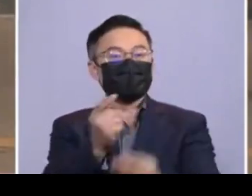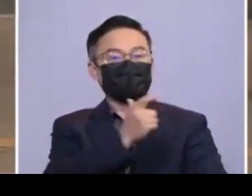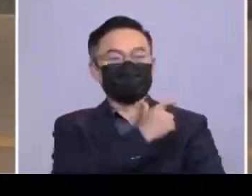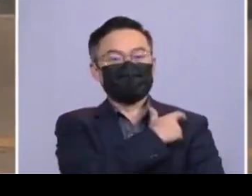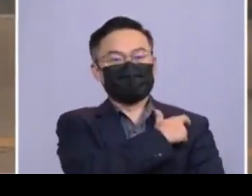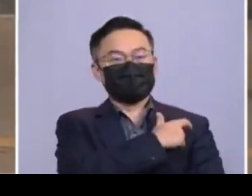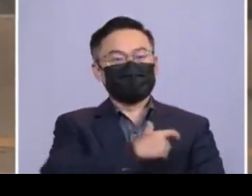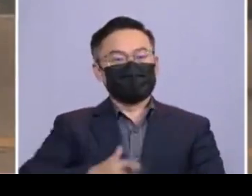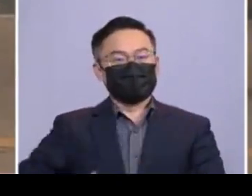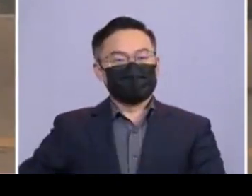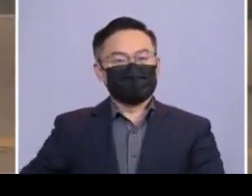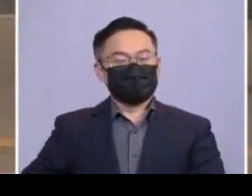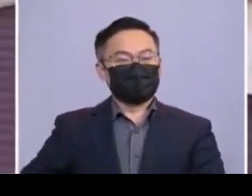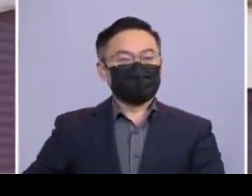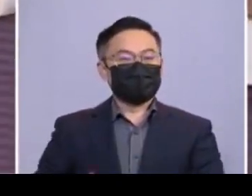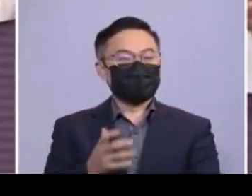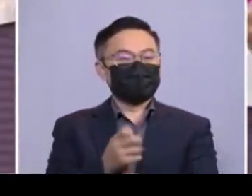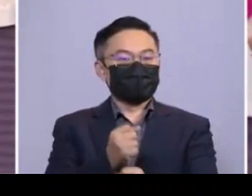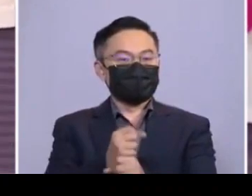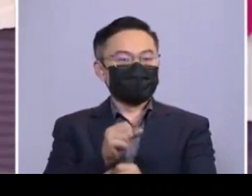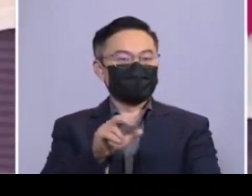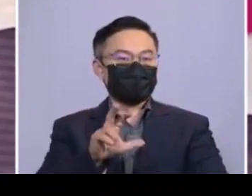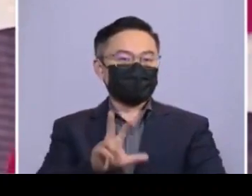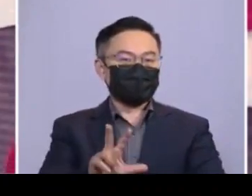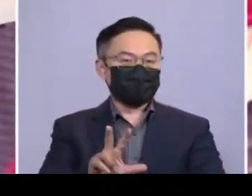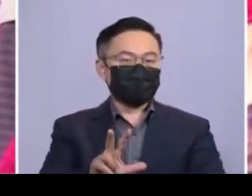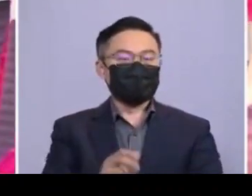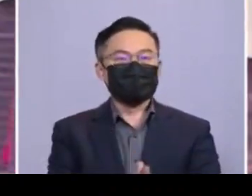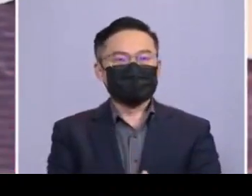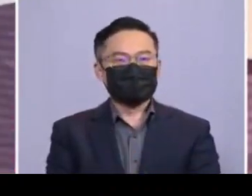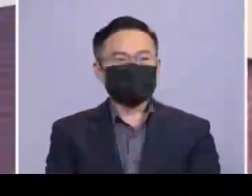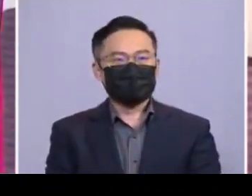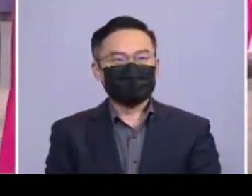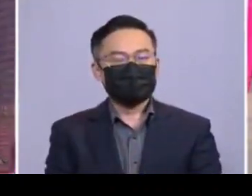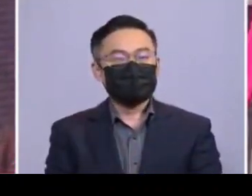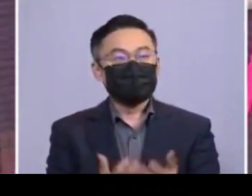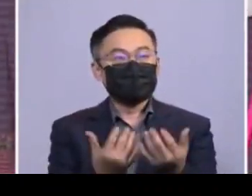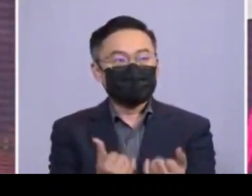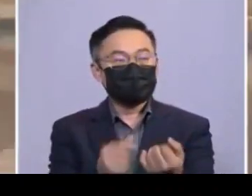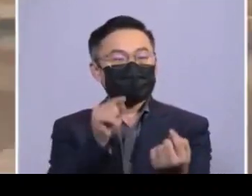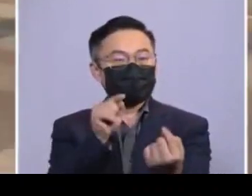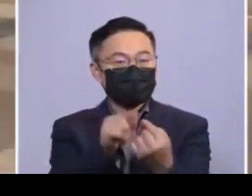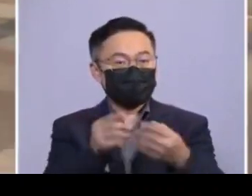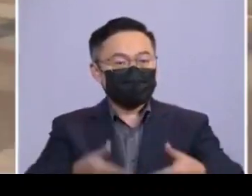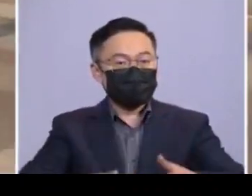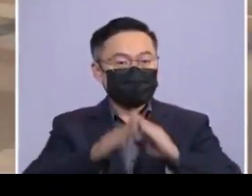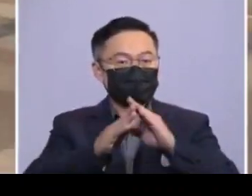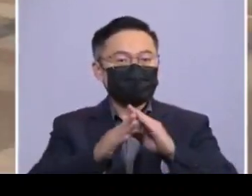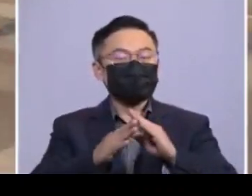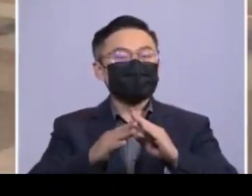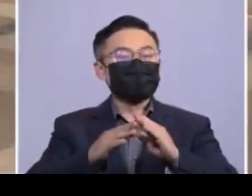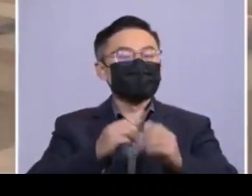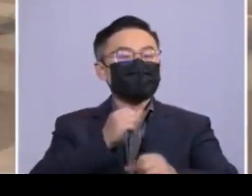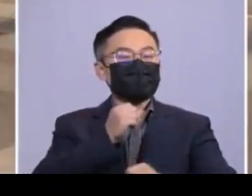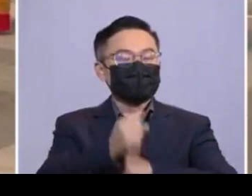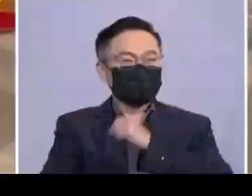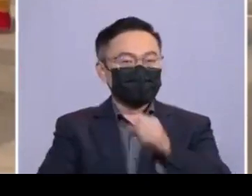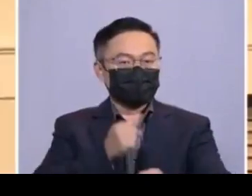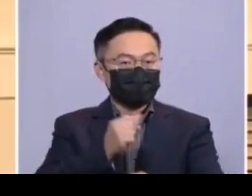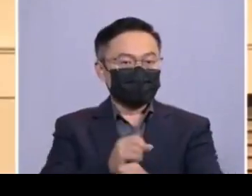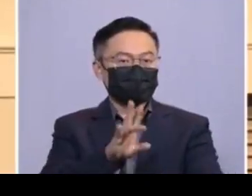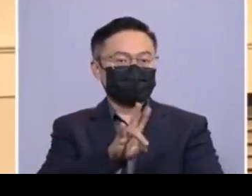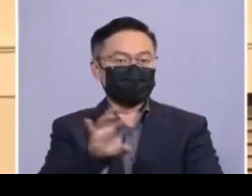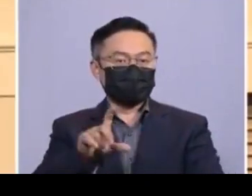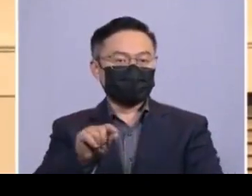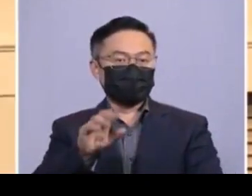สวยไหว้สานุสาวรีย์สามกษัตริย์กลางเมืองเชียงใหม่ในวันนี้นะครับซึ่งต่อเป็นวันที่เมืองเชียงใหม่นั้นมีอายุครบรอบ 726ปี